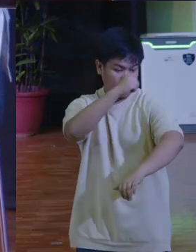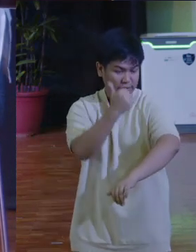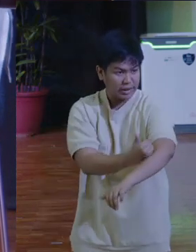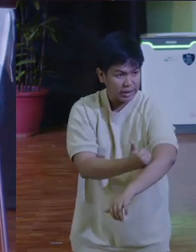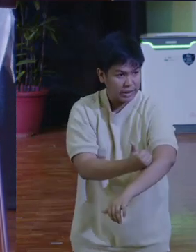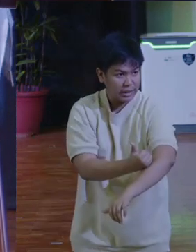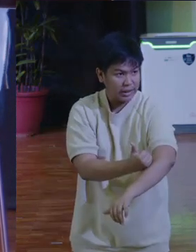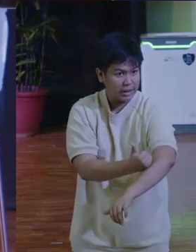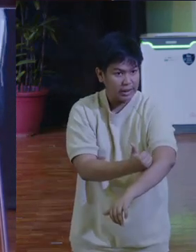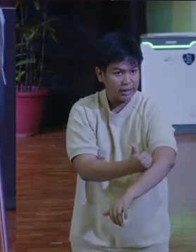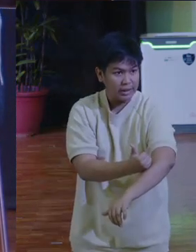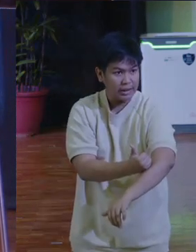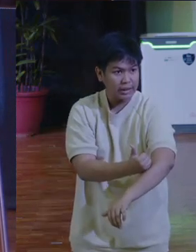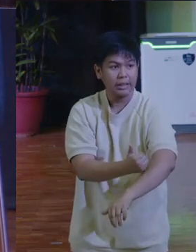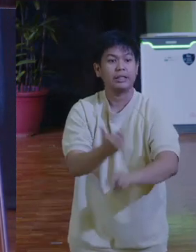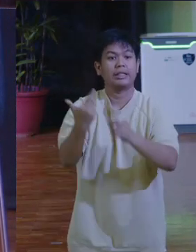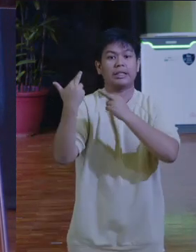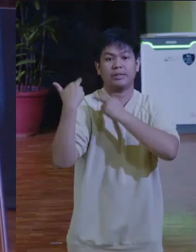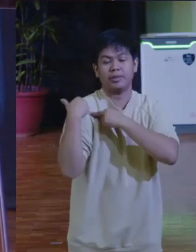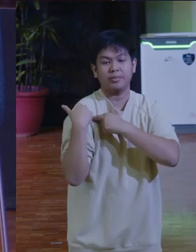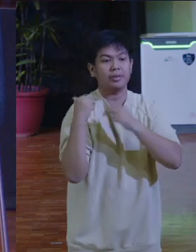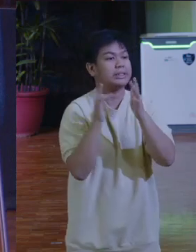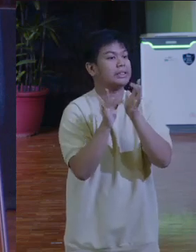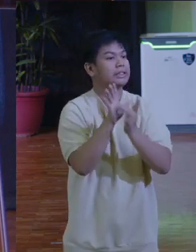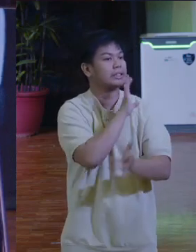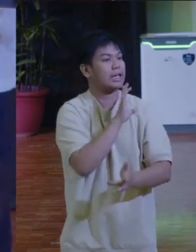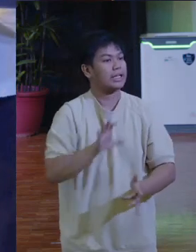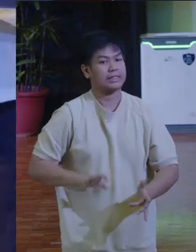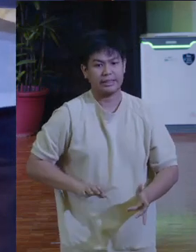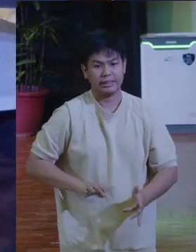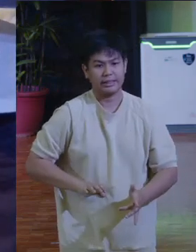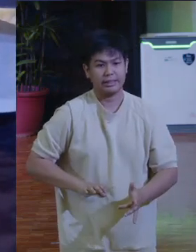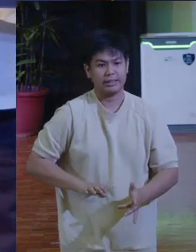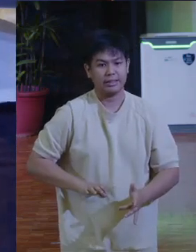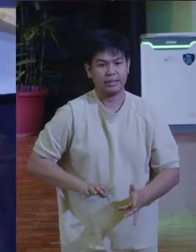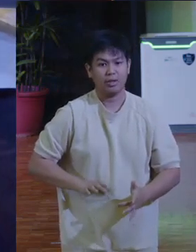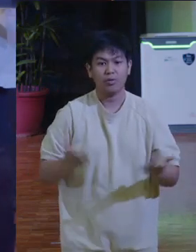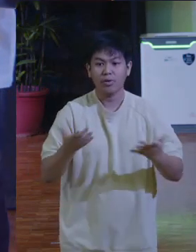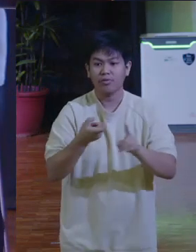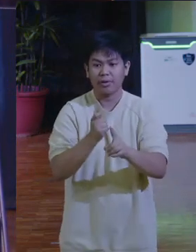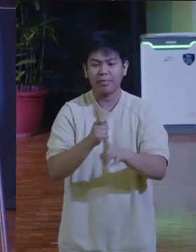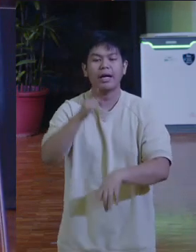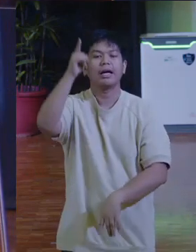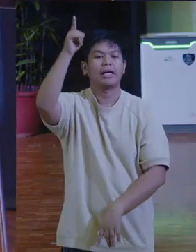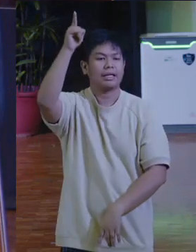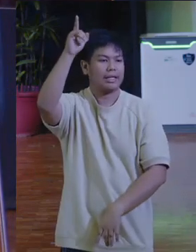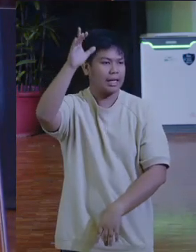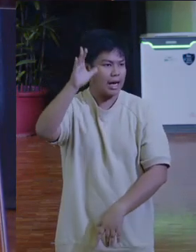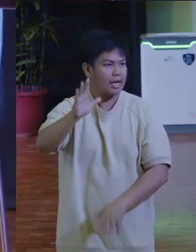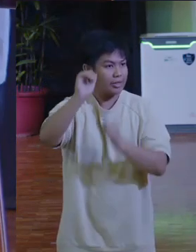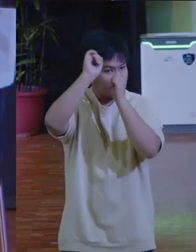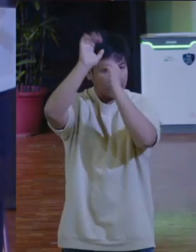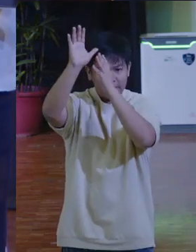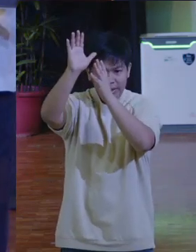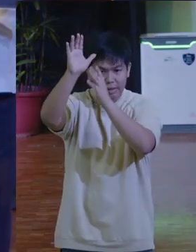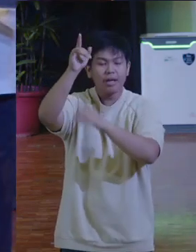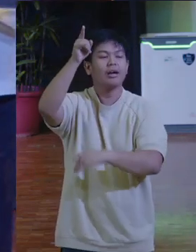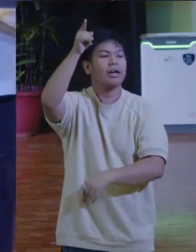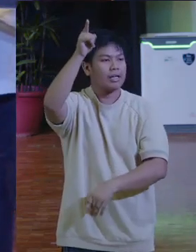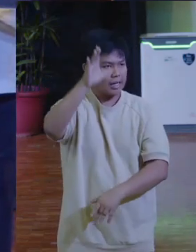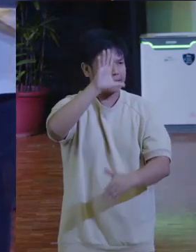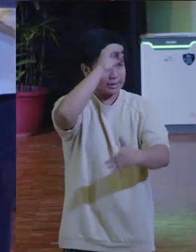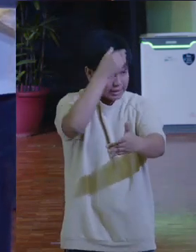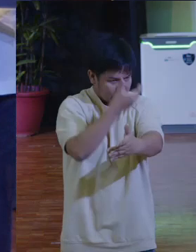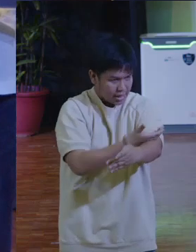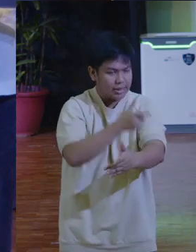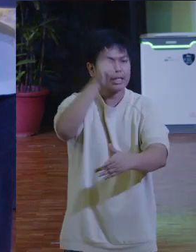ng mandato ng hinirang ng Diyos, ang mandate na ito ay nagmula sa God the Father, God the Son,